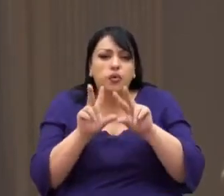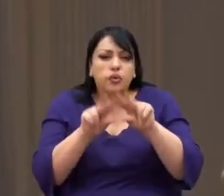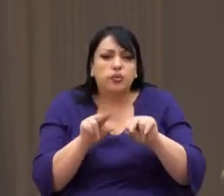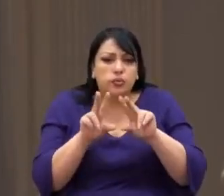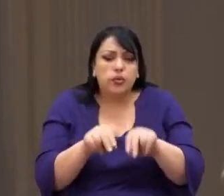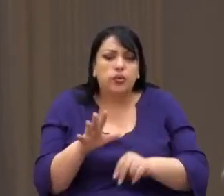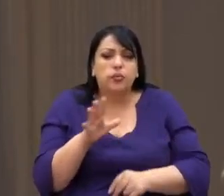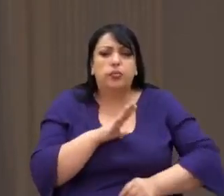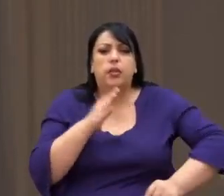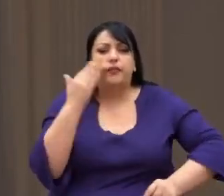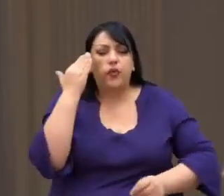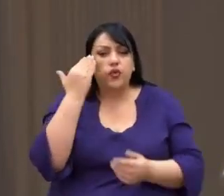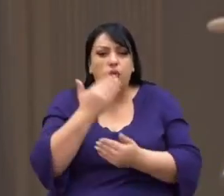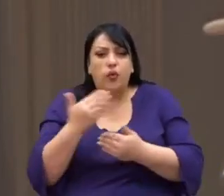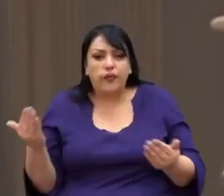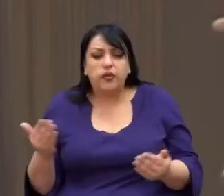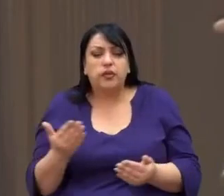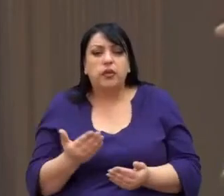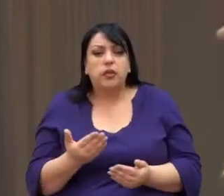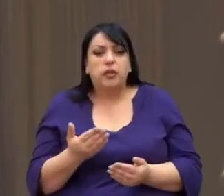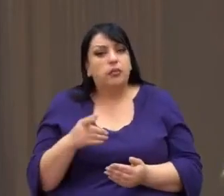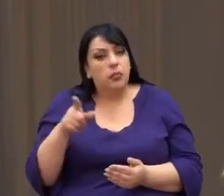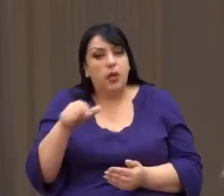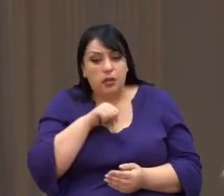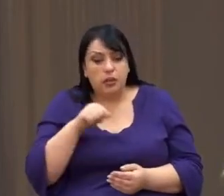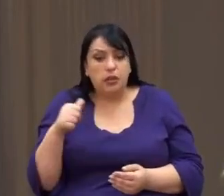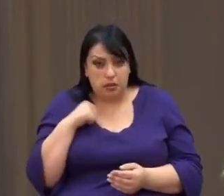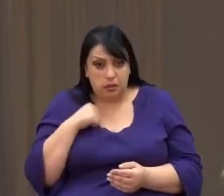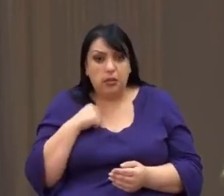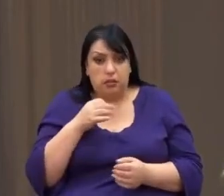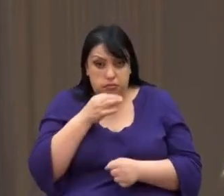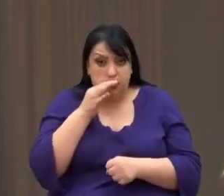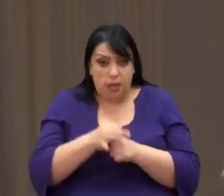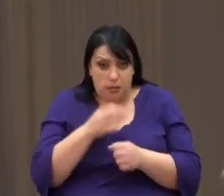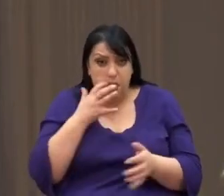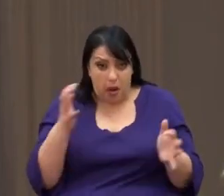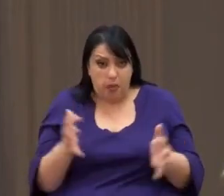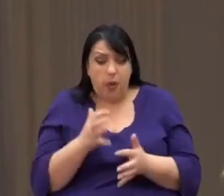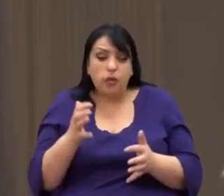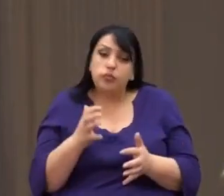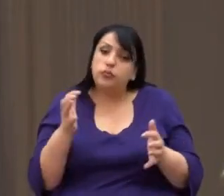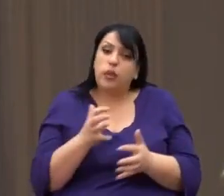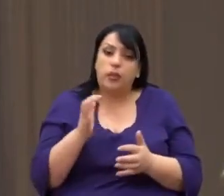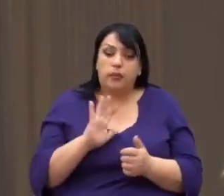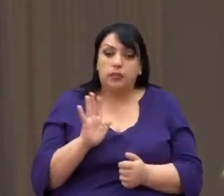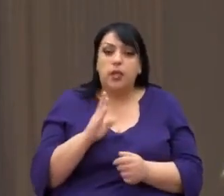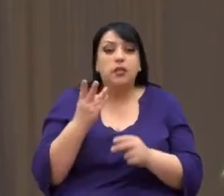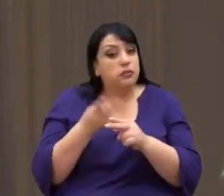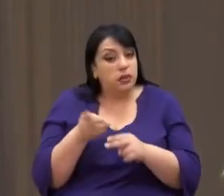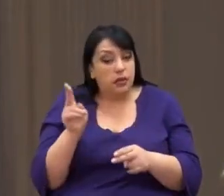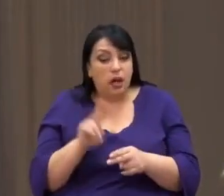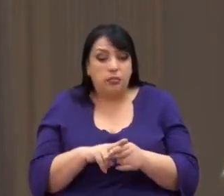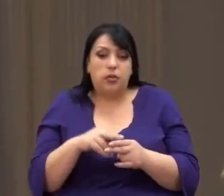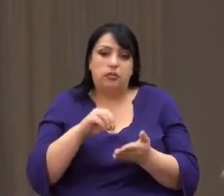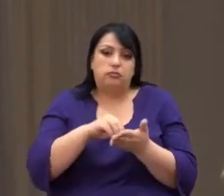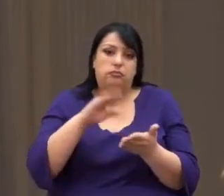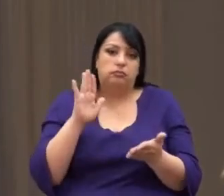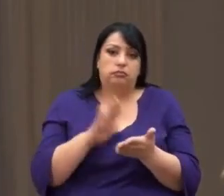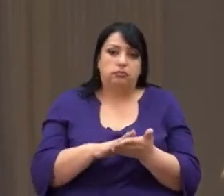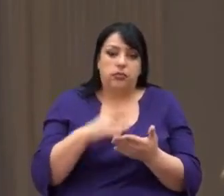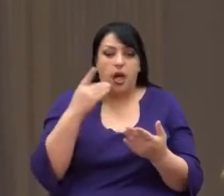են հասարակությանը, պահպանում են, թե չեն պահպանում. Դրա համար հատուկ ընդգծված է հայտարարության